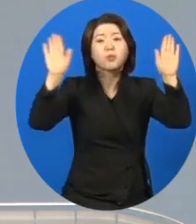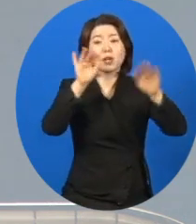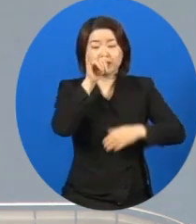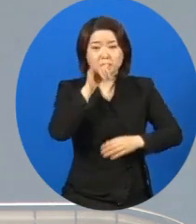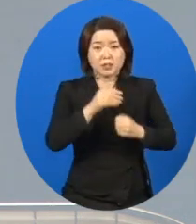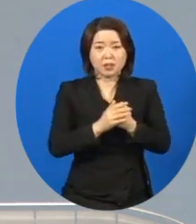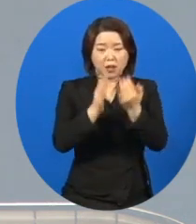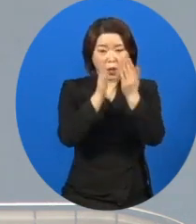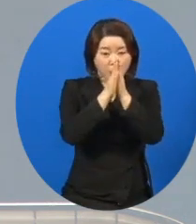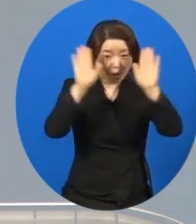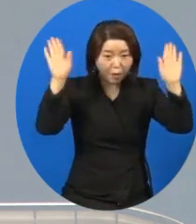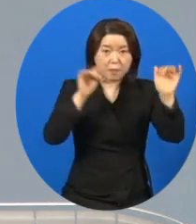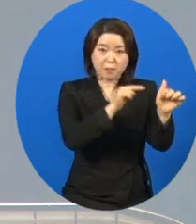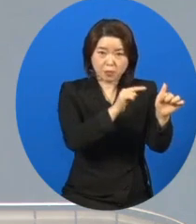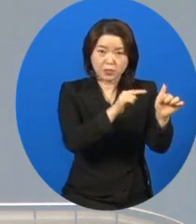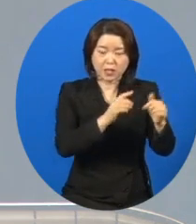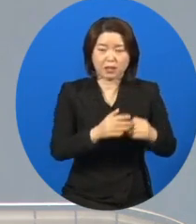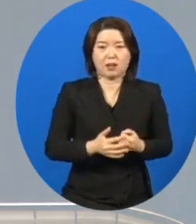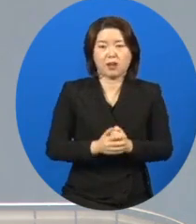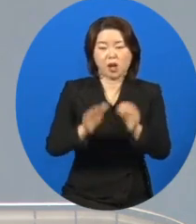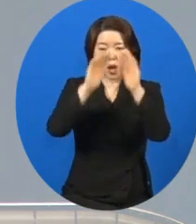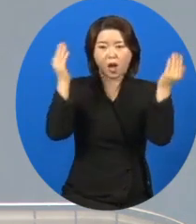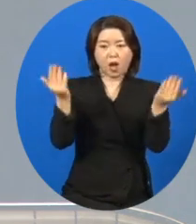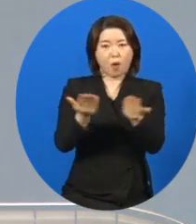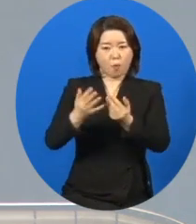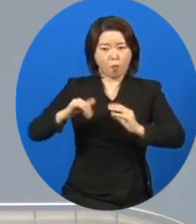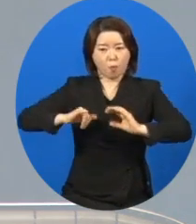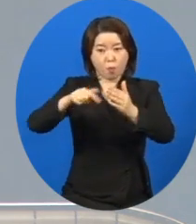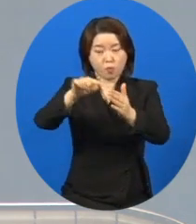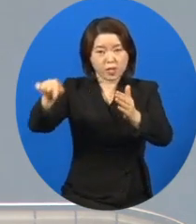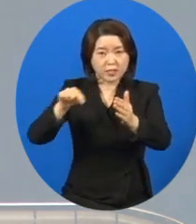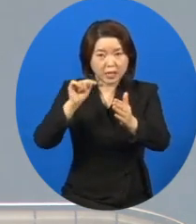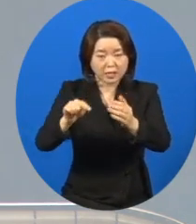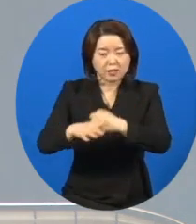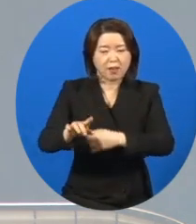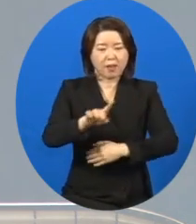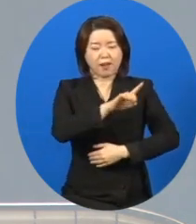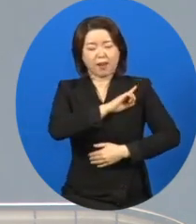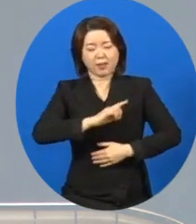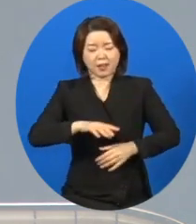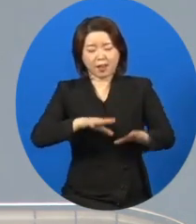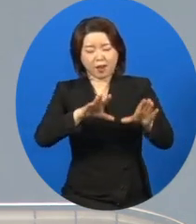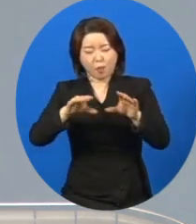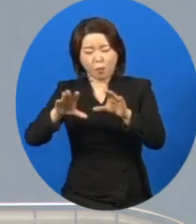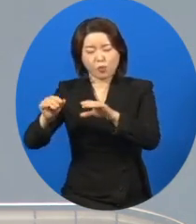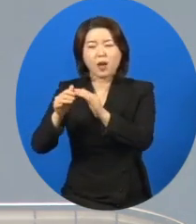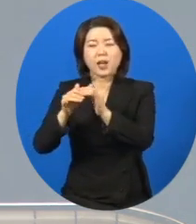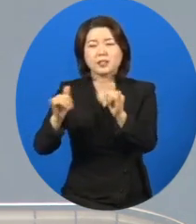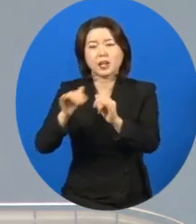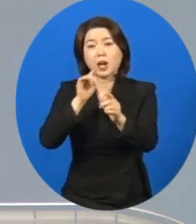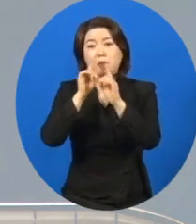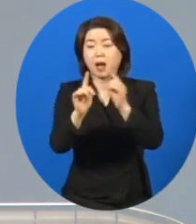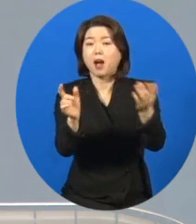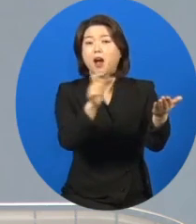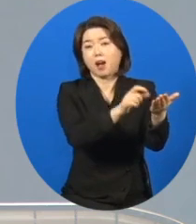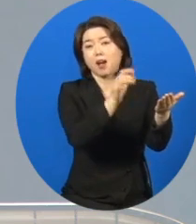그 모세가 온 세상에서 가장 온유한 사람이었다고 말씀하고 있습니다.